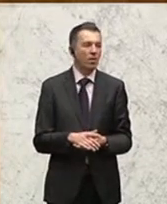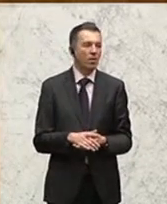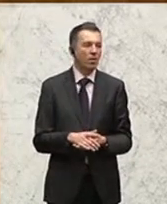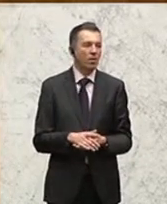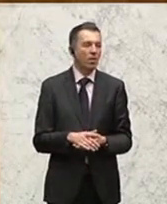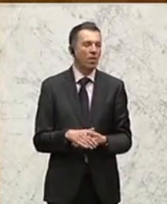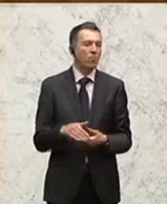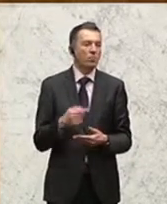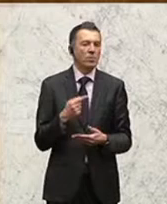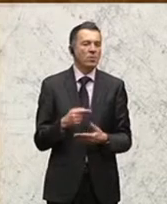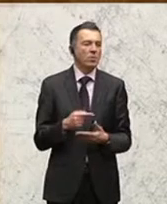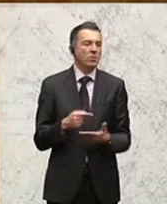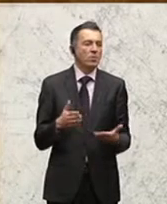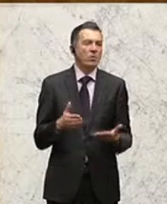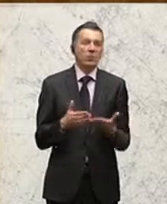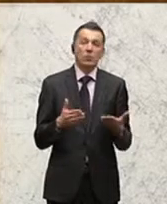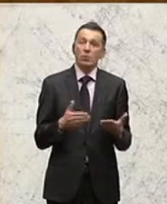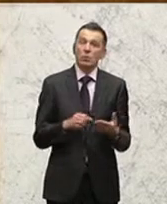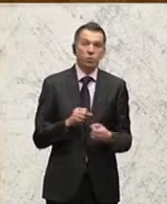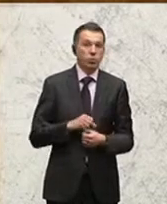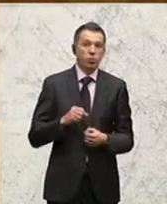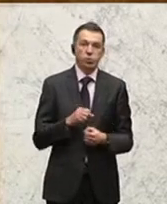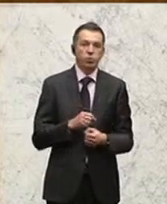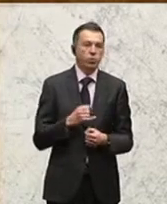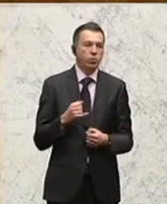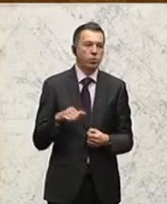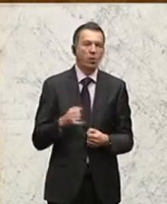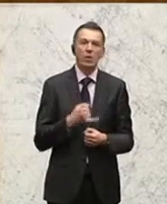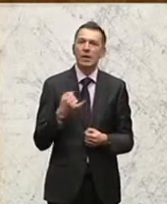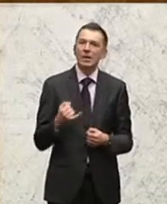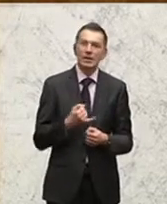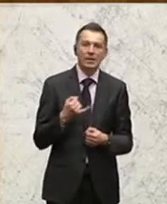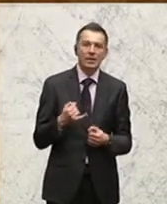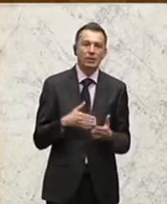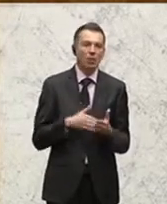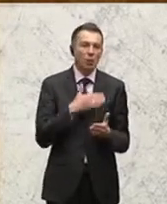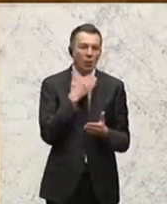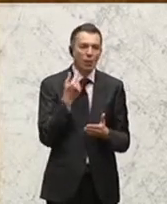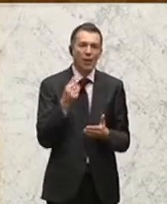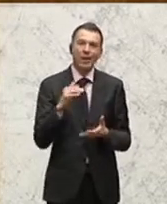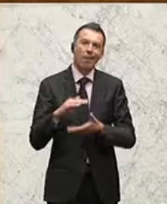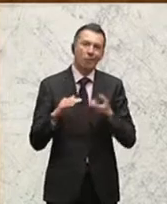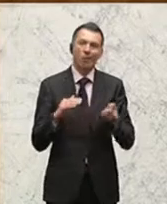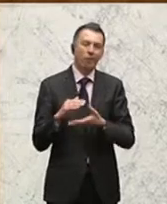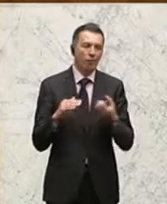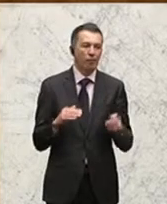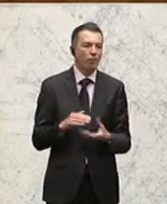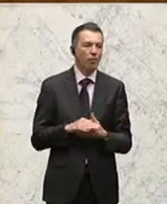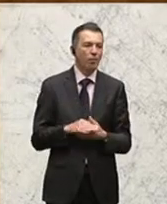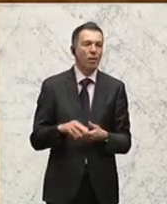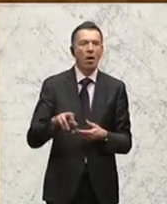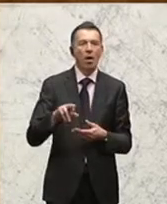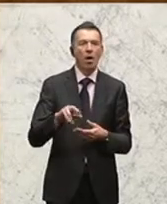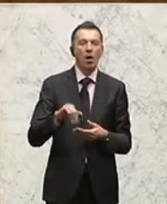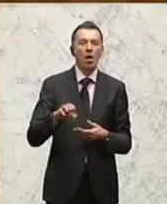Wahnsinn und reißt der Justiz natürlich nach wie vor ununterbrochen enorme Beträge Anträge aus dem Säckel. Die Riemergasse steht